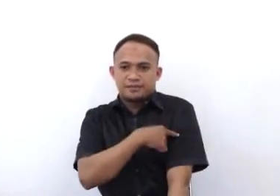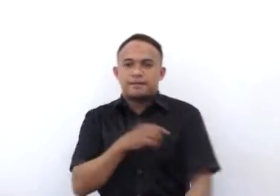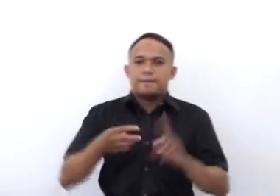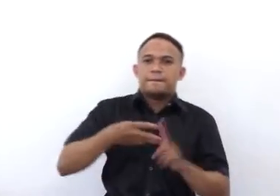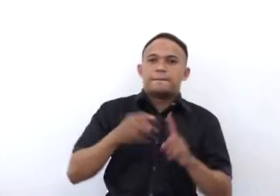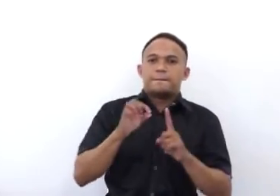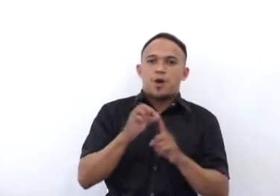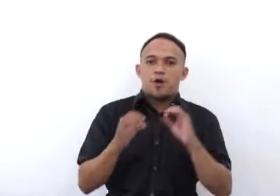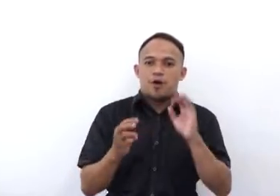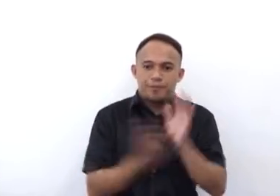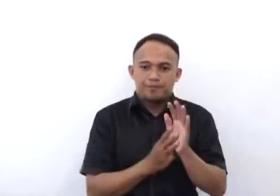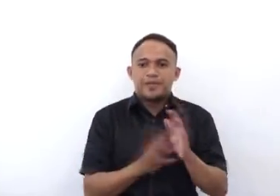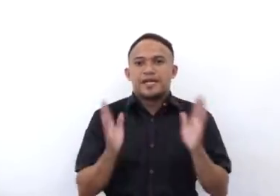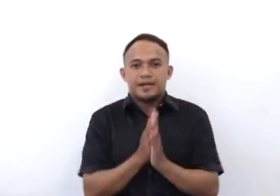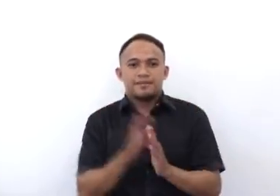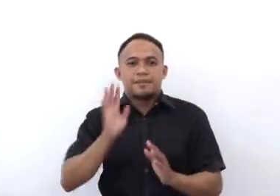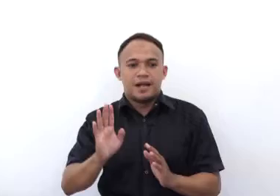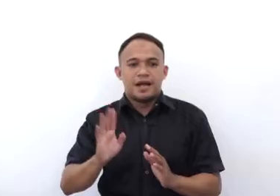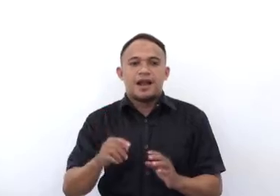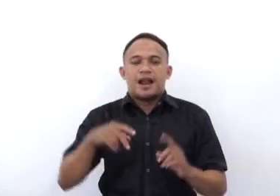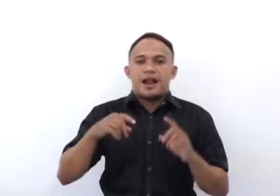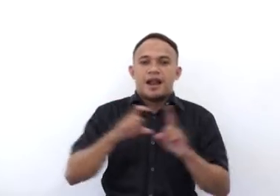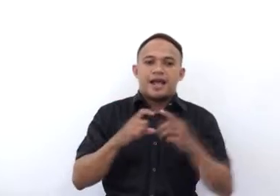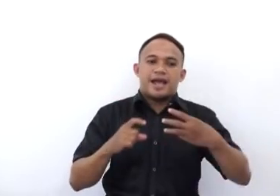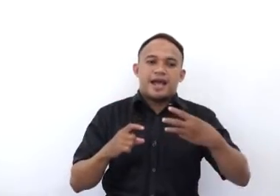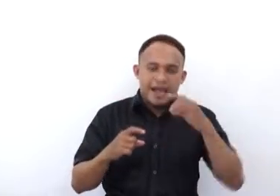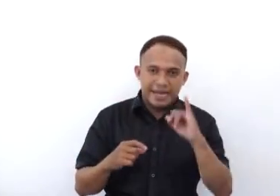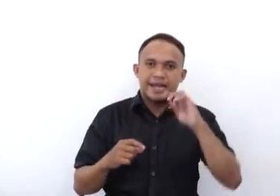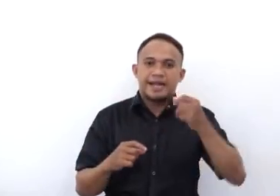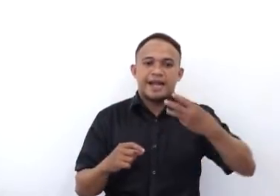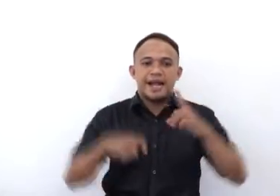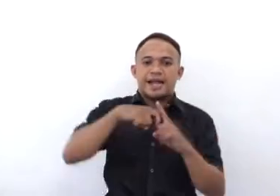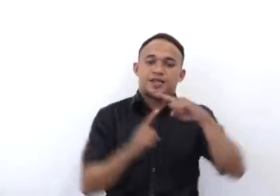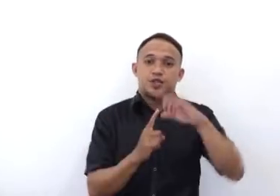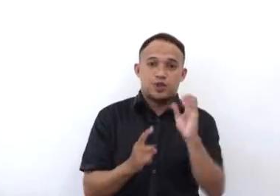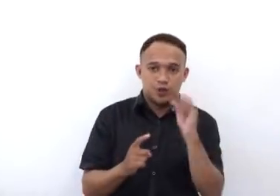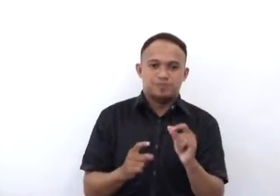Umum Daerah pada Sabtu 24 Juli 2021.